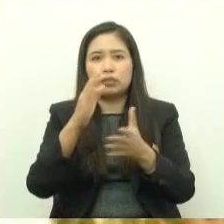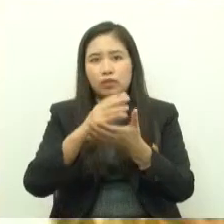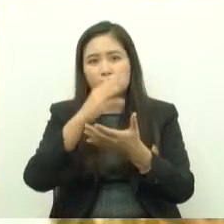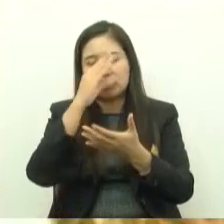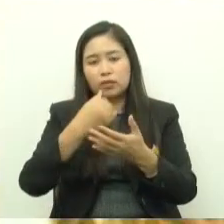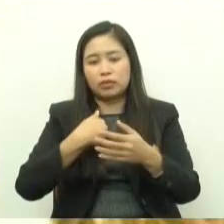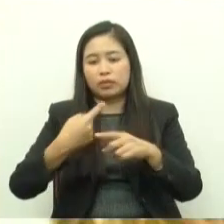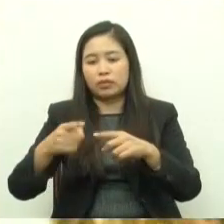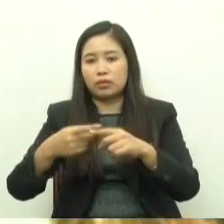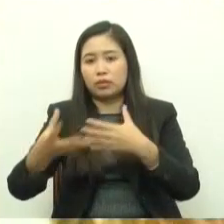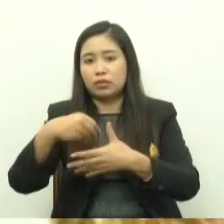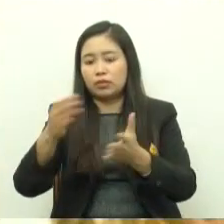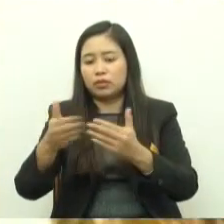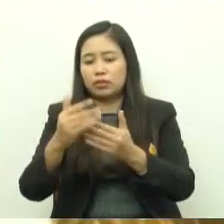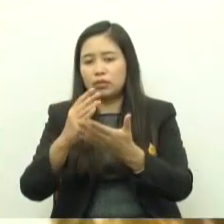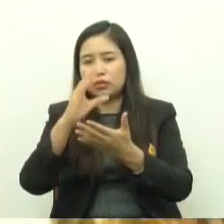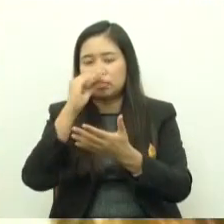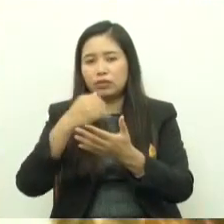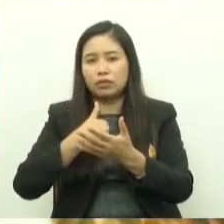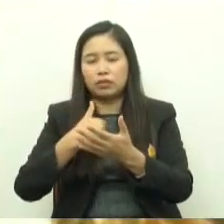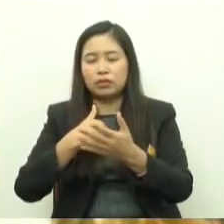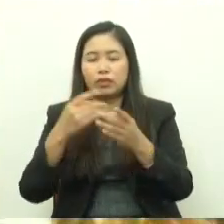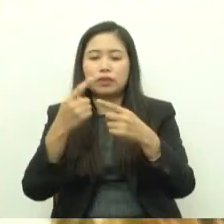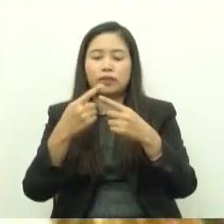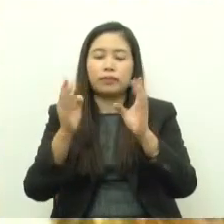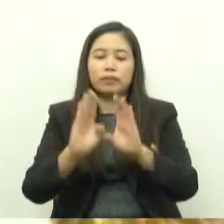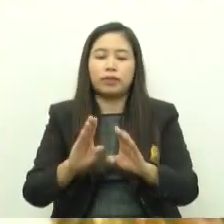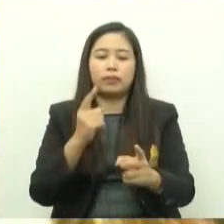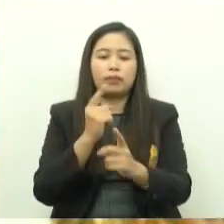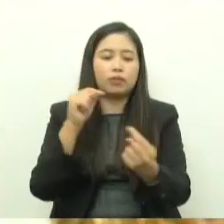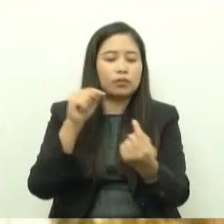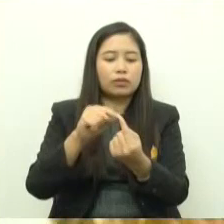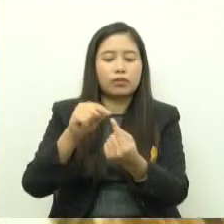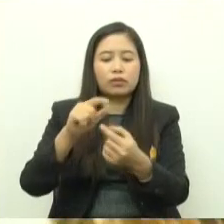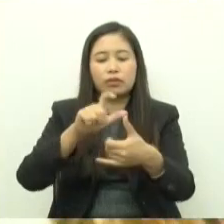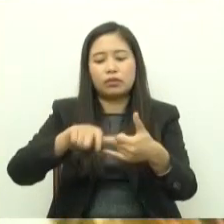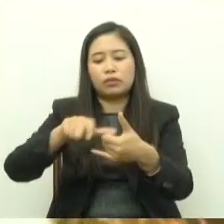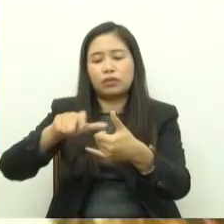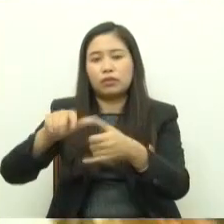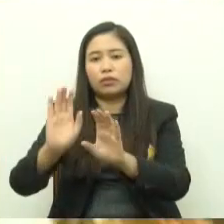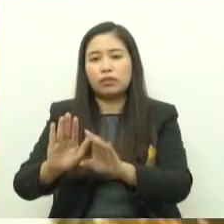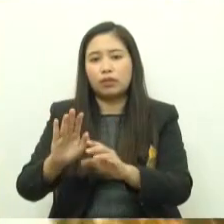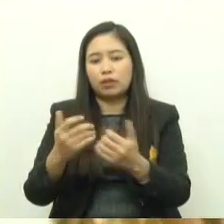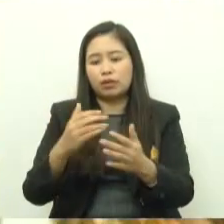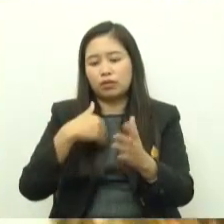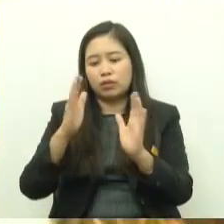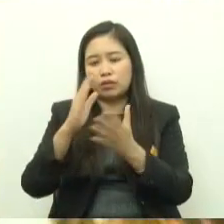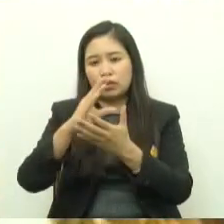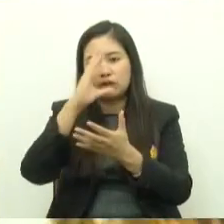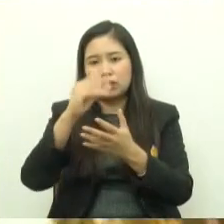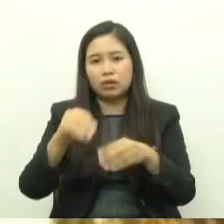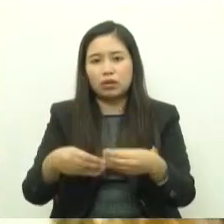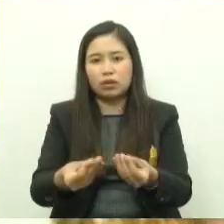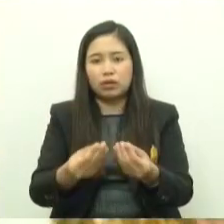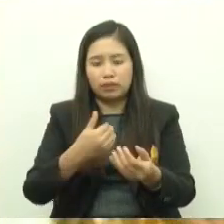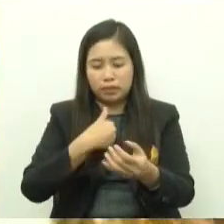เรียนเนี่ยตรงกับสายที่ชอบในวิชาที่ใช่ของเขานะคะอันนี้ก็เป็นการสร้างโอกาสให้กับนักเรียนซึ่งจะเอ่อมี